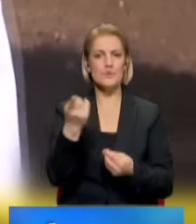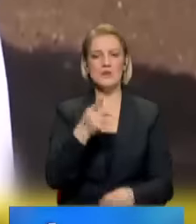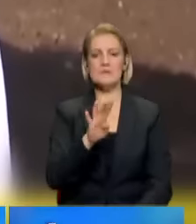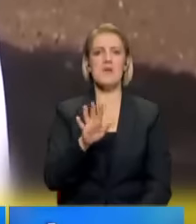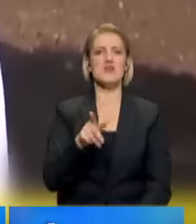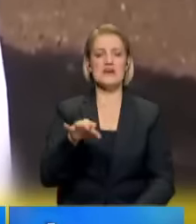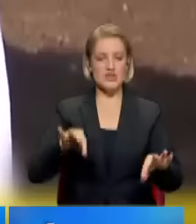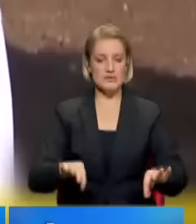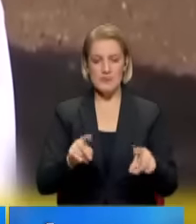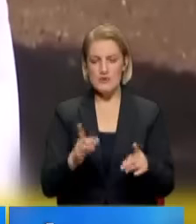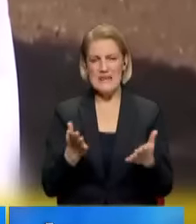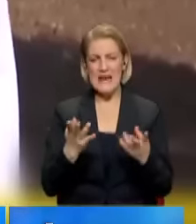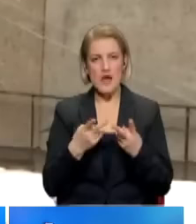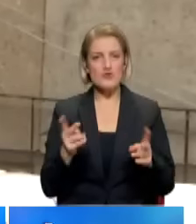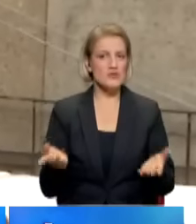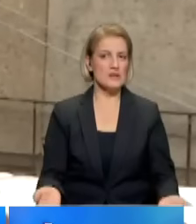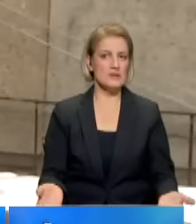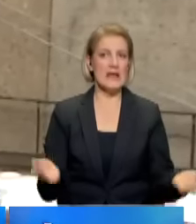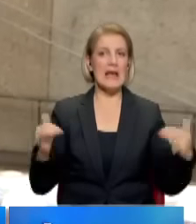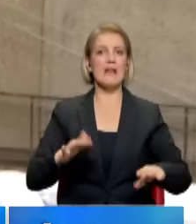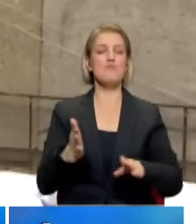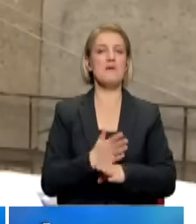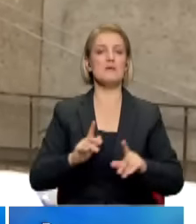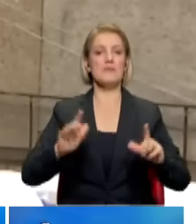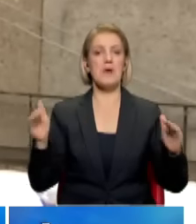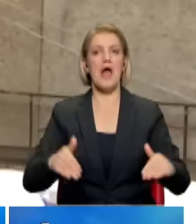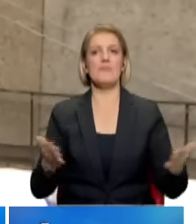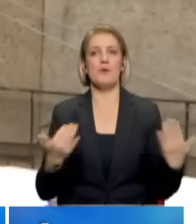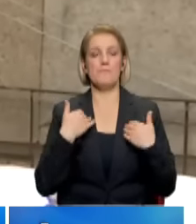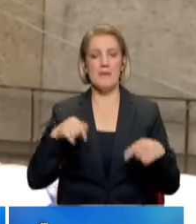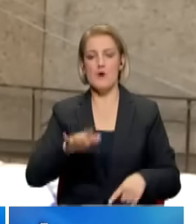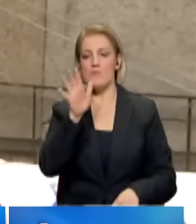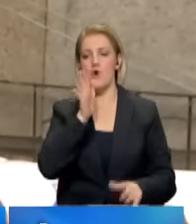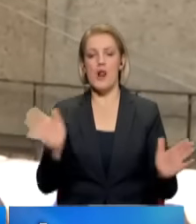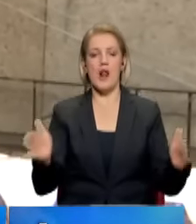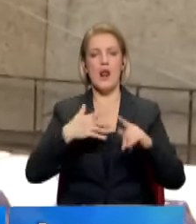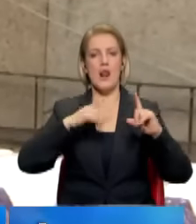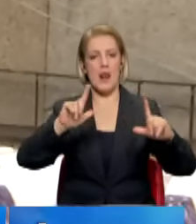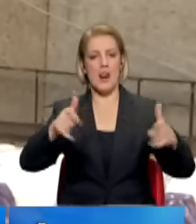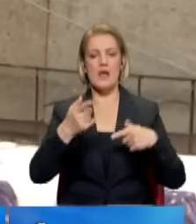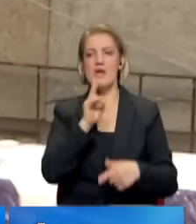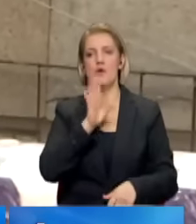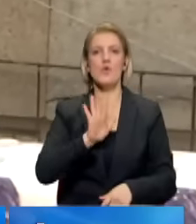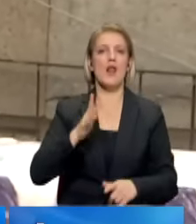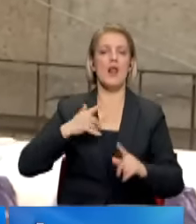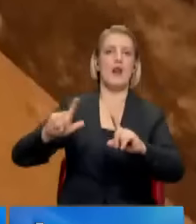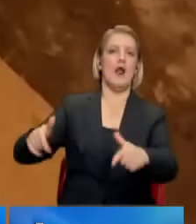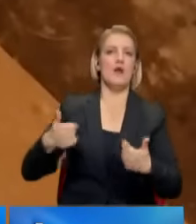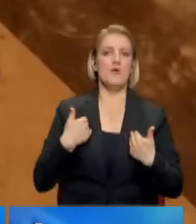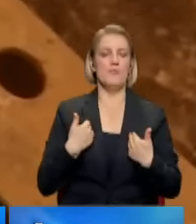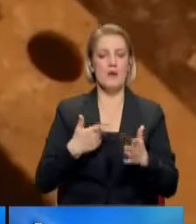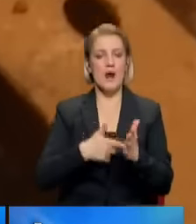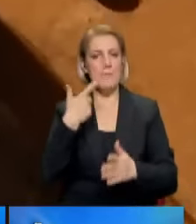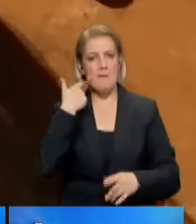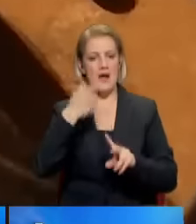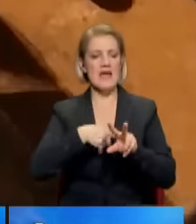%45. Şimdi bunu neyle açıklayacağız biz? Gelmiyor, mal gelmiyor. Buraya diyelim ki ben 500 koli yumurta alacağıma 250 koli yumurta alabiliyorum. Tarım